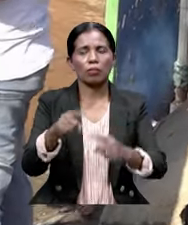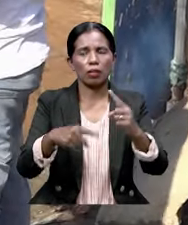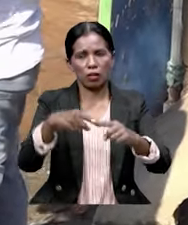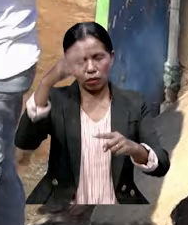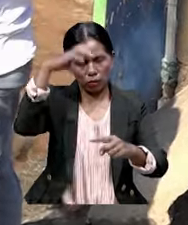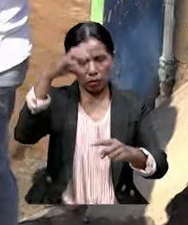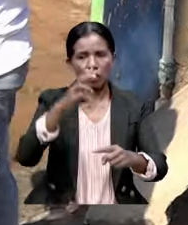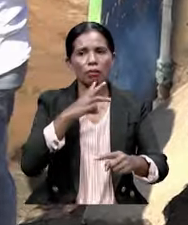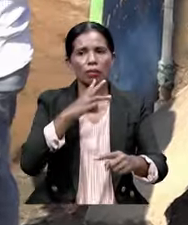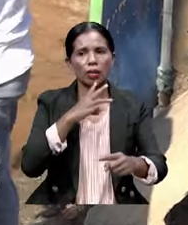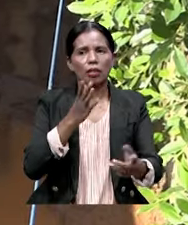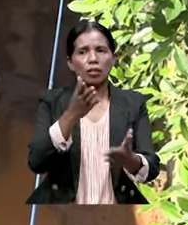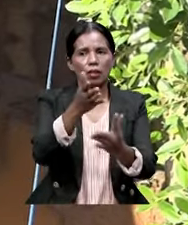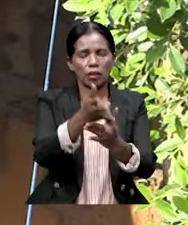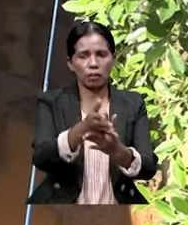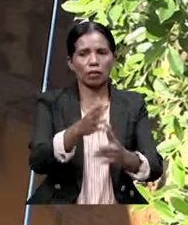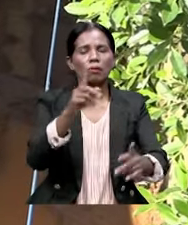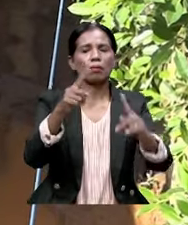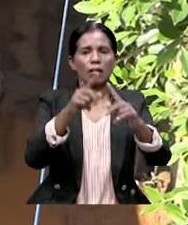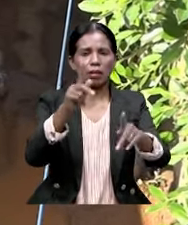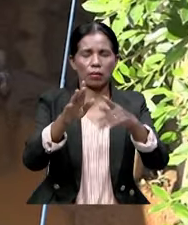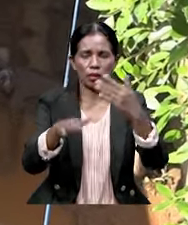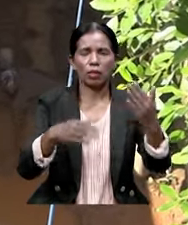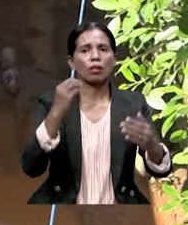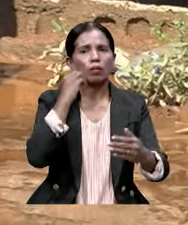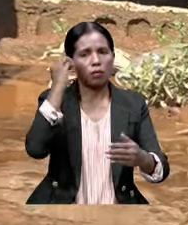udan beten ki sulin tamba faliba komunidade